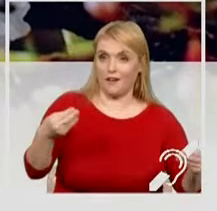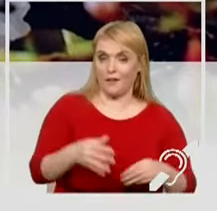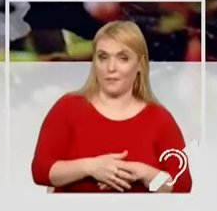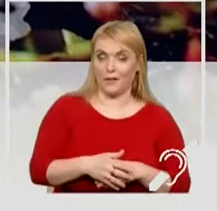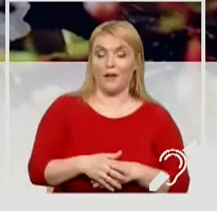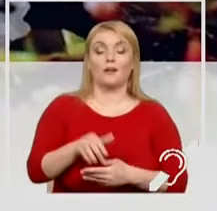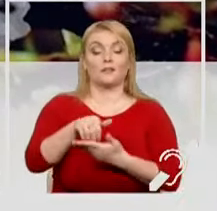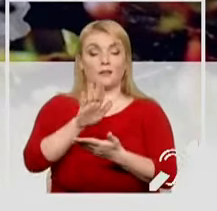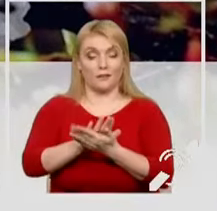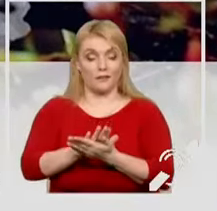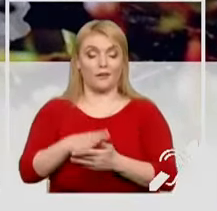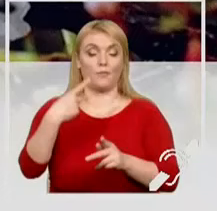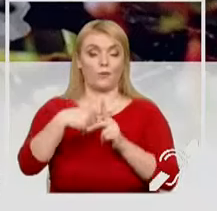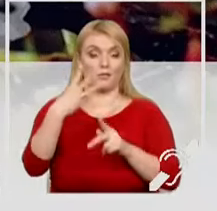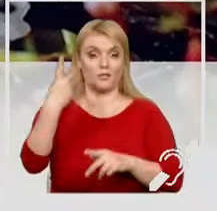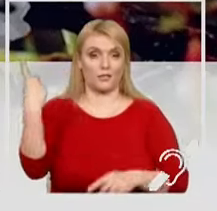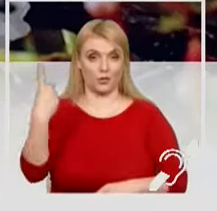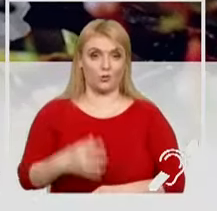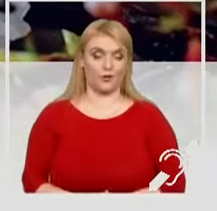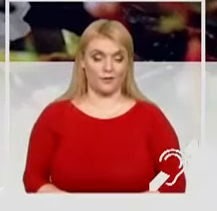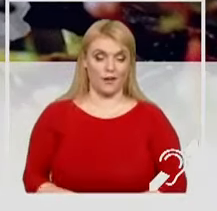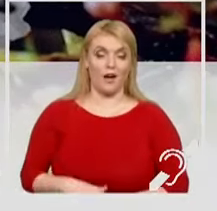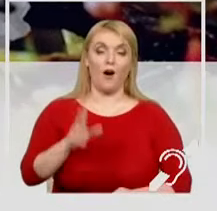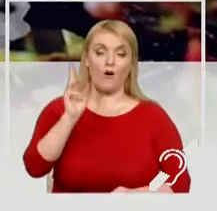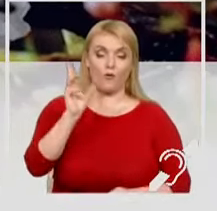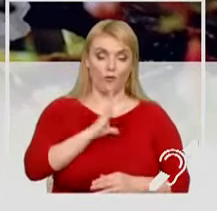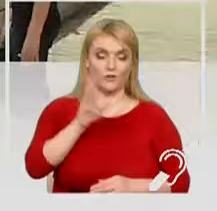unii oameni au profitat de vremea bună și au ieșit la plajă.